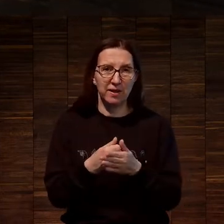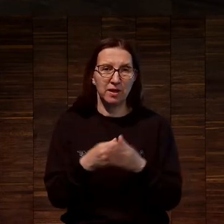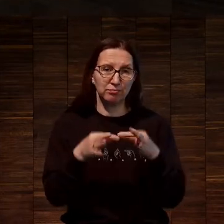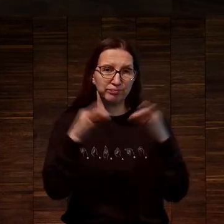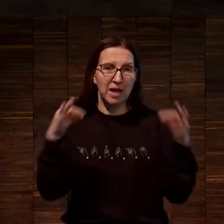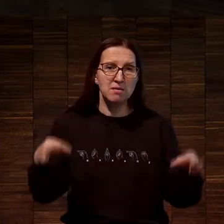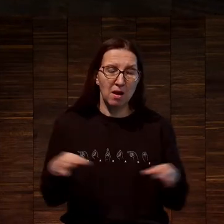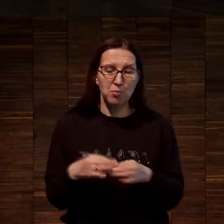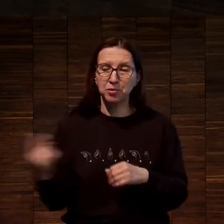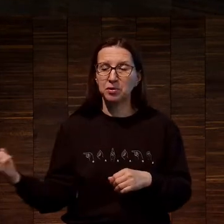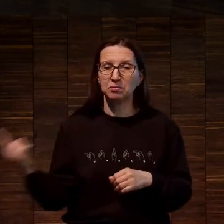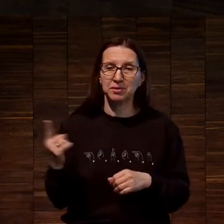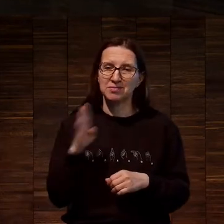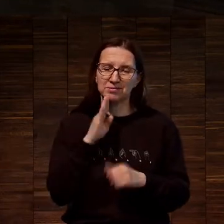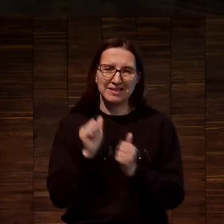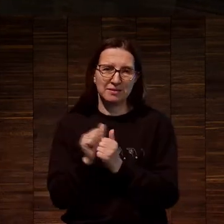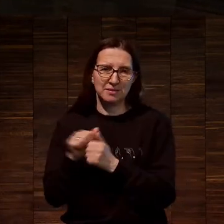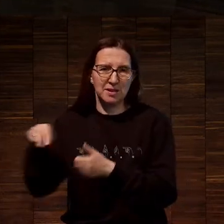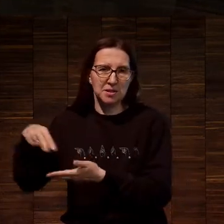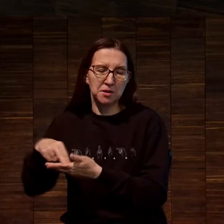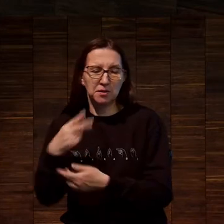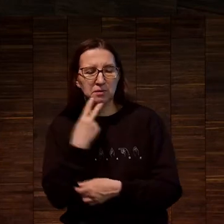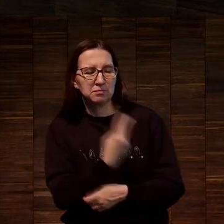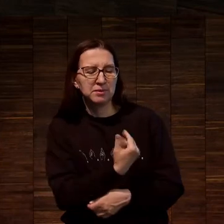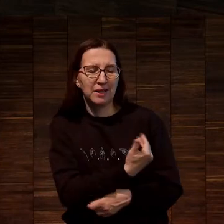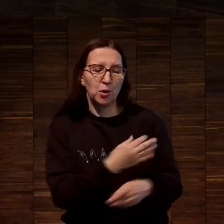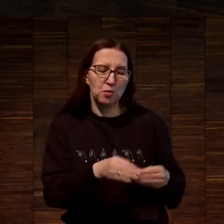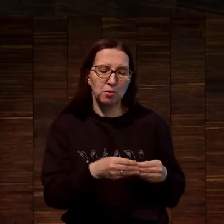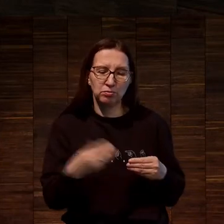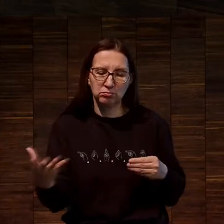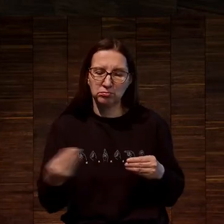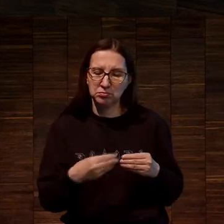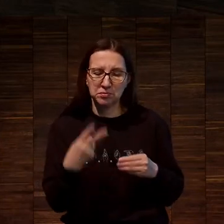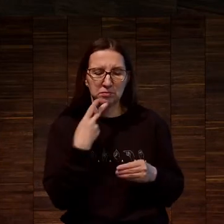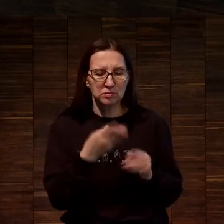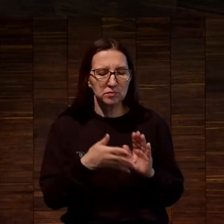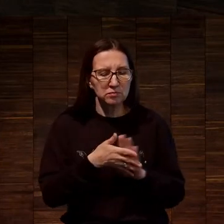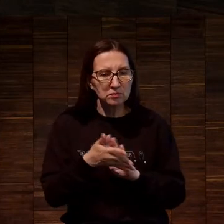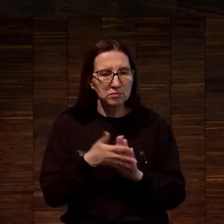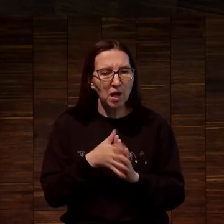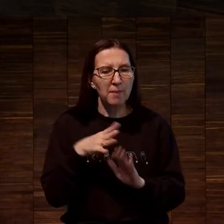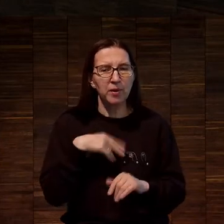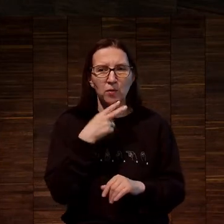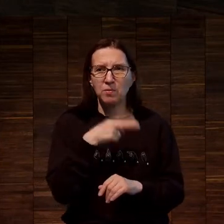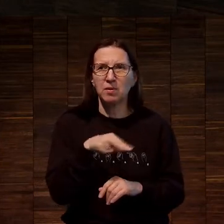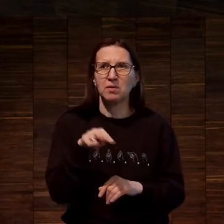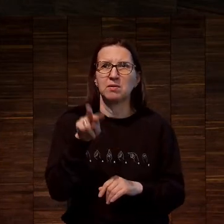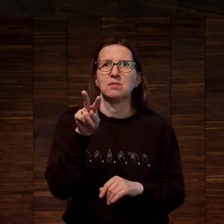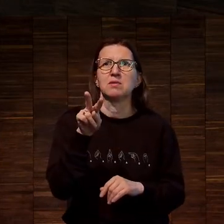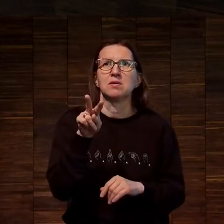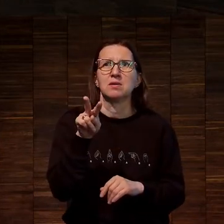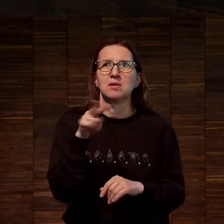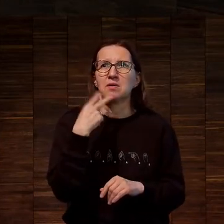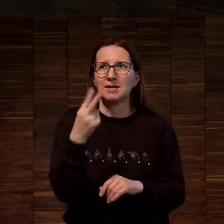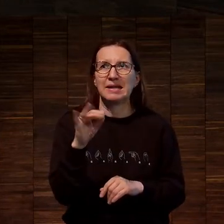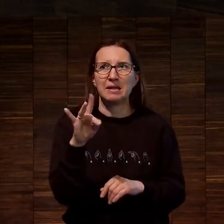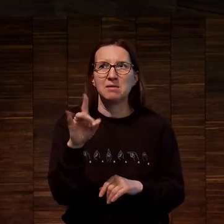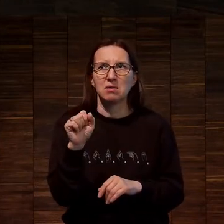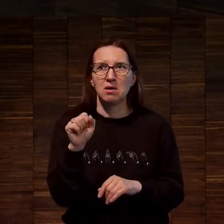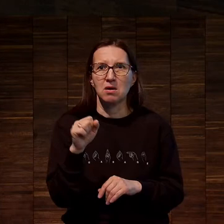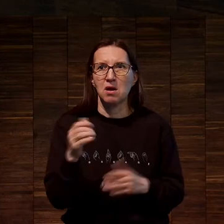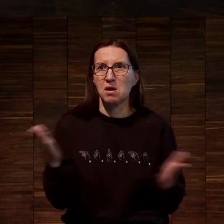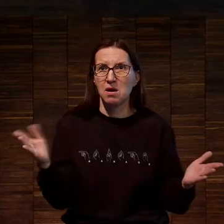подходит соседка, смотрит на работы, вот, изучает работу, потом поднимает глаза, видит Иру и